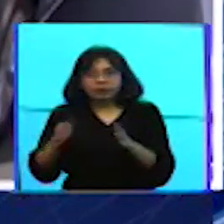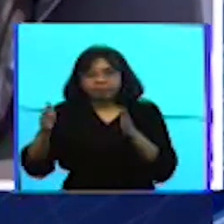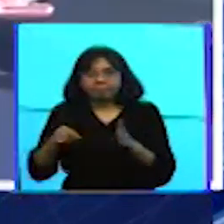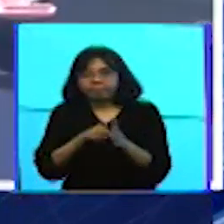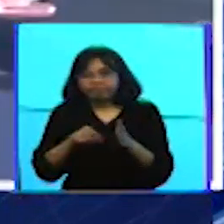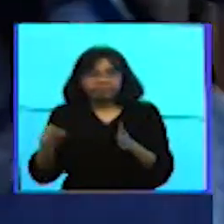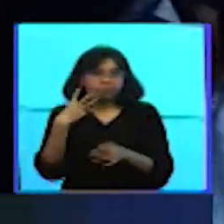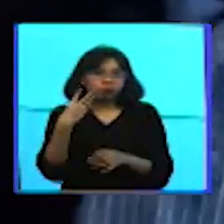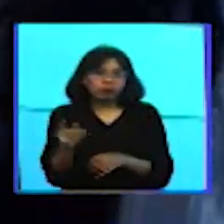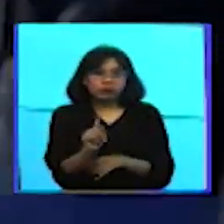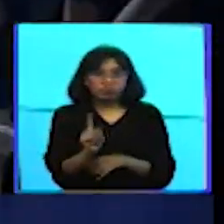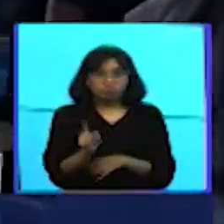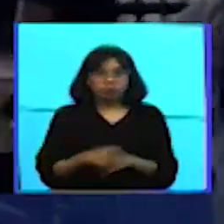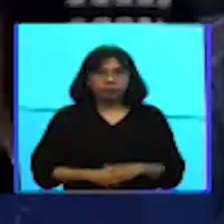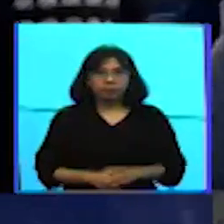pelaku perjalanan.